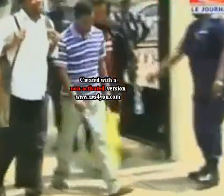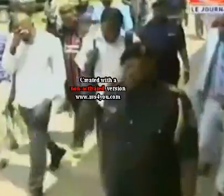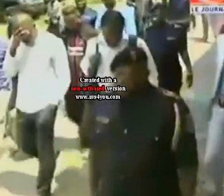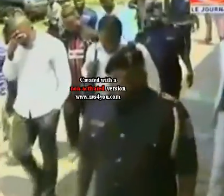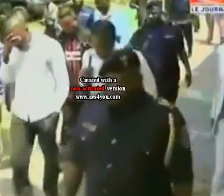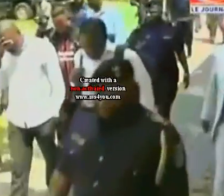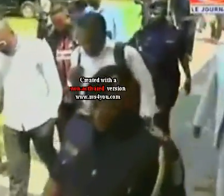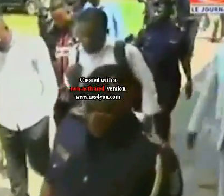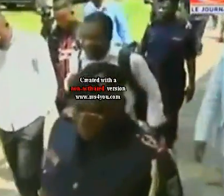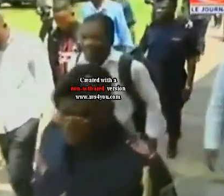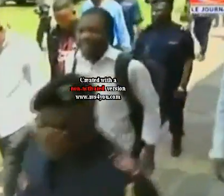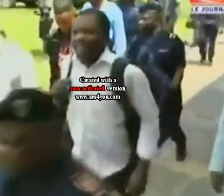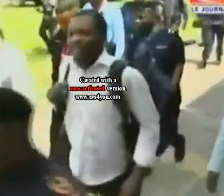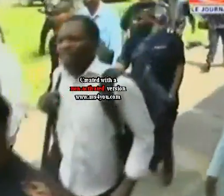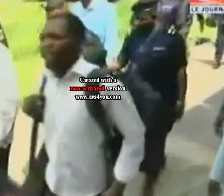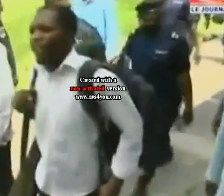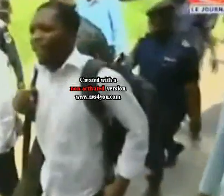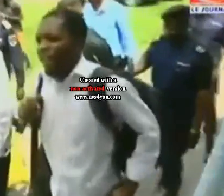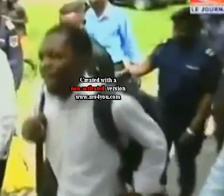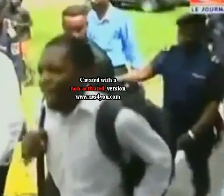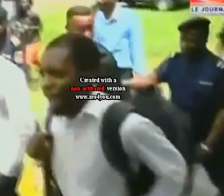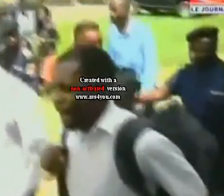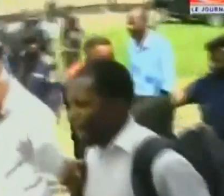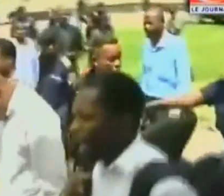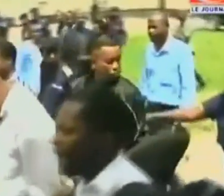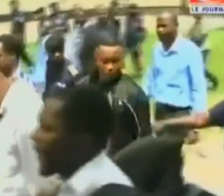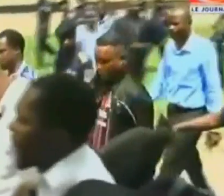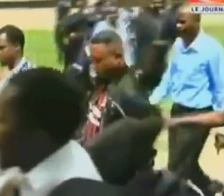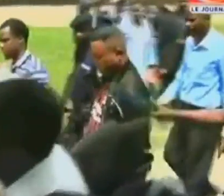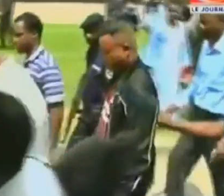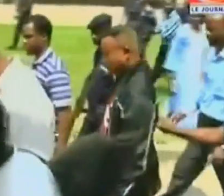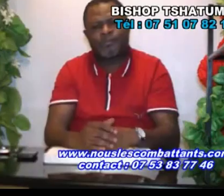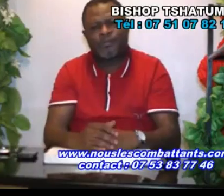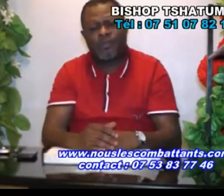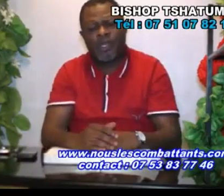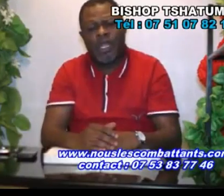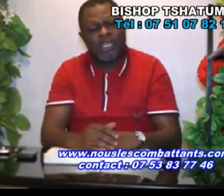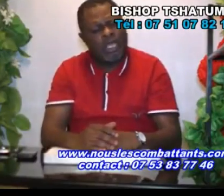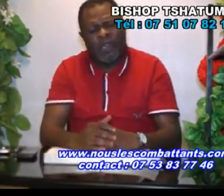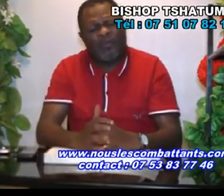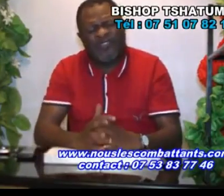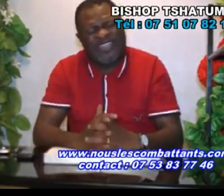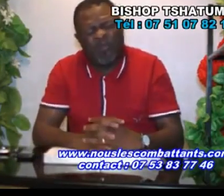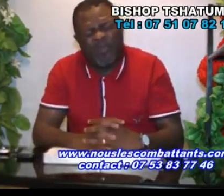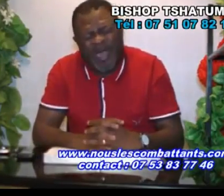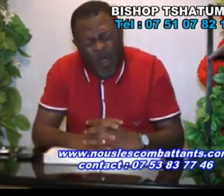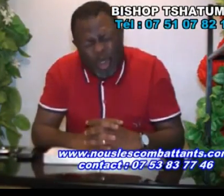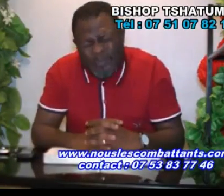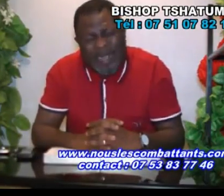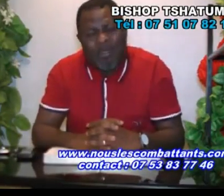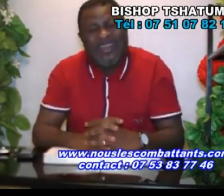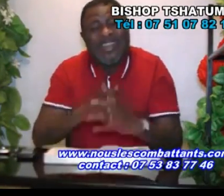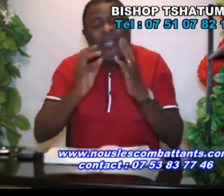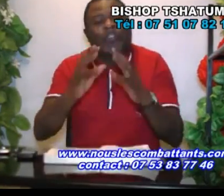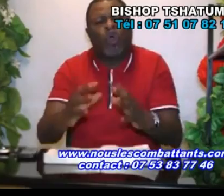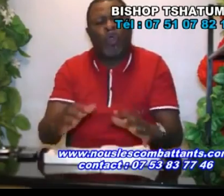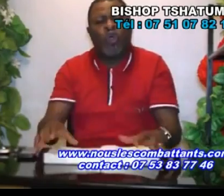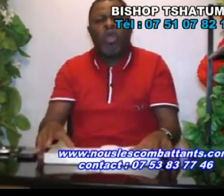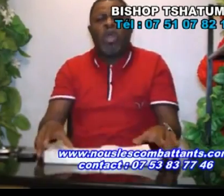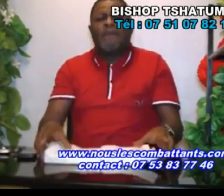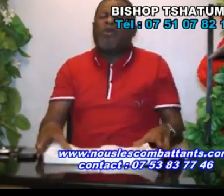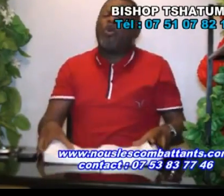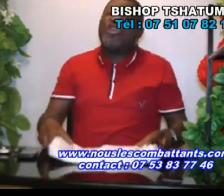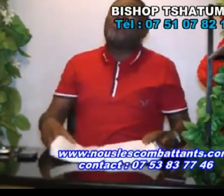Ba, mi yibi, ba, sana, Denis Lessy, ba, simi, ba, sachet. Mais Denis, ça, simi, moulangi. ya wala profiter na moment oyo na makambo a denilis